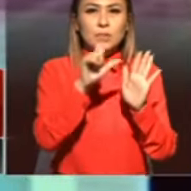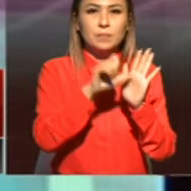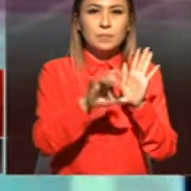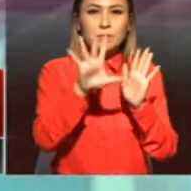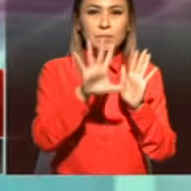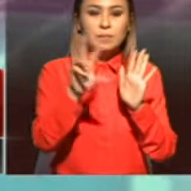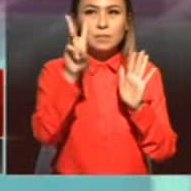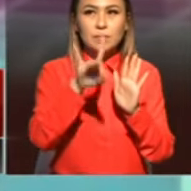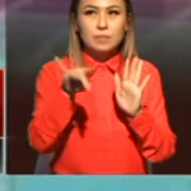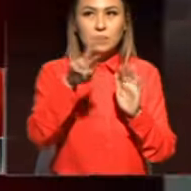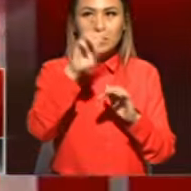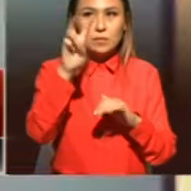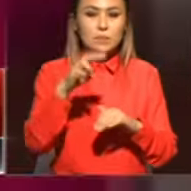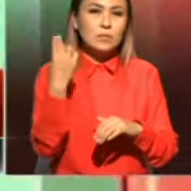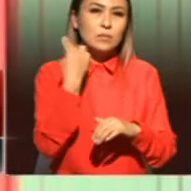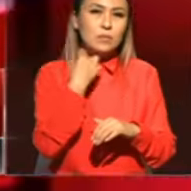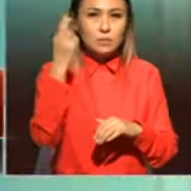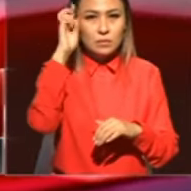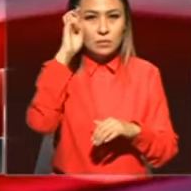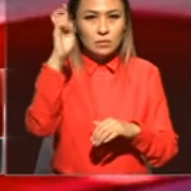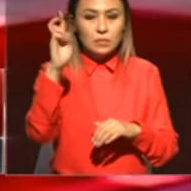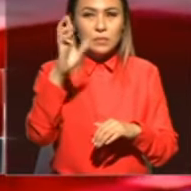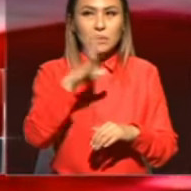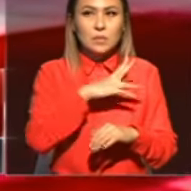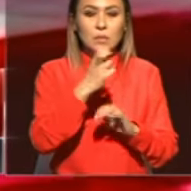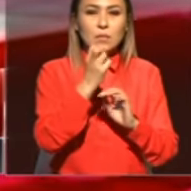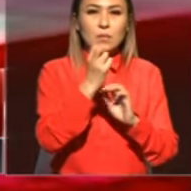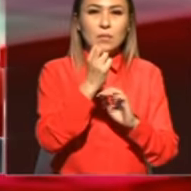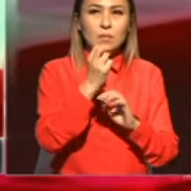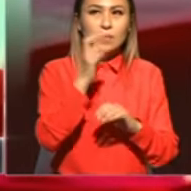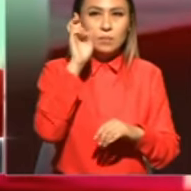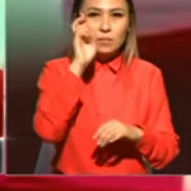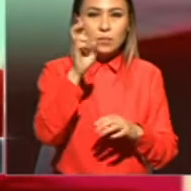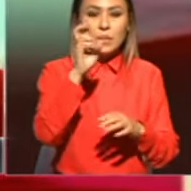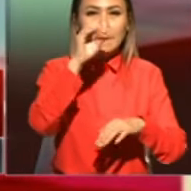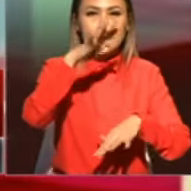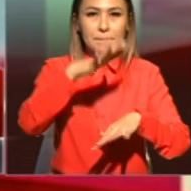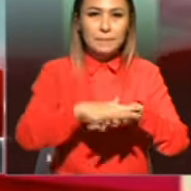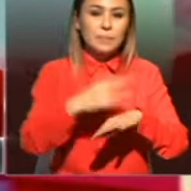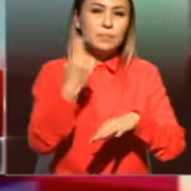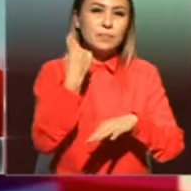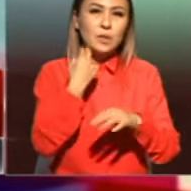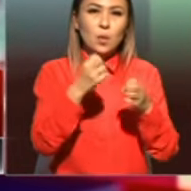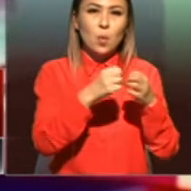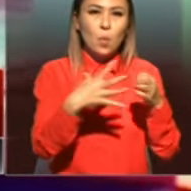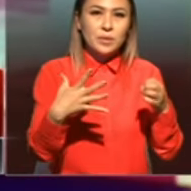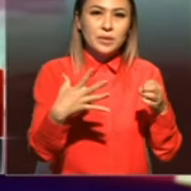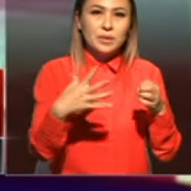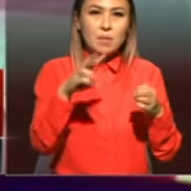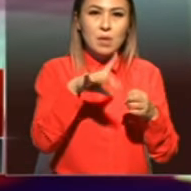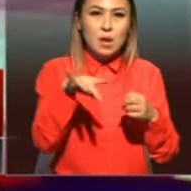доллардың мемлекеттің қарызы 13 миллиард доллар, мемлекеттің банктерінің қарызы 15 миллиард доллар, 3 миллиард